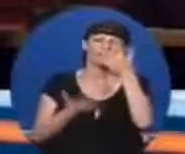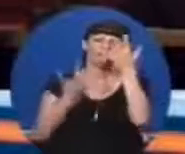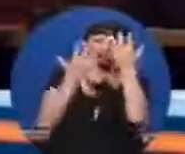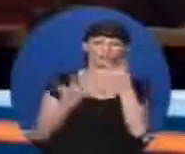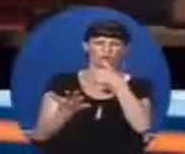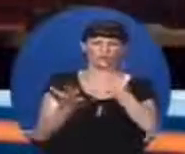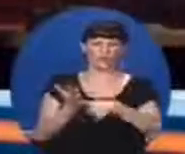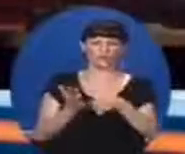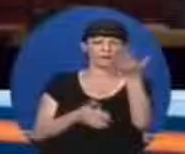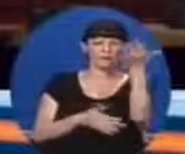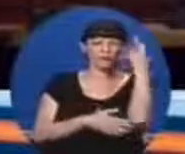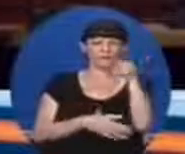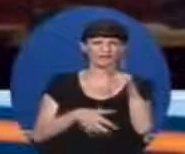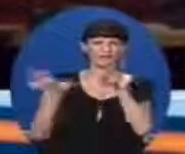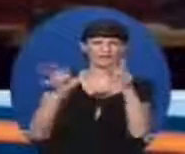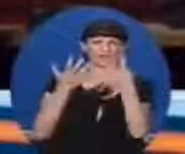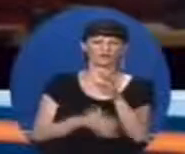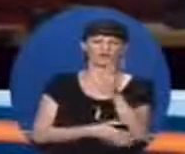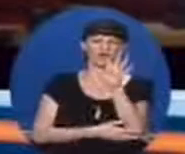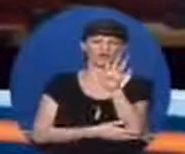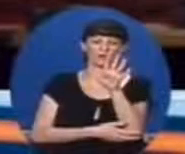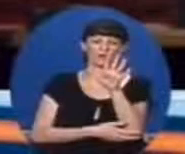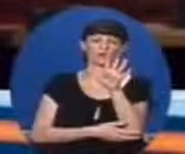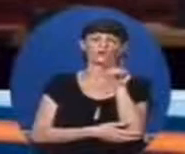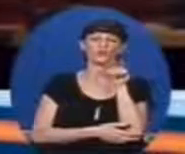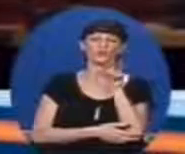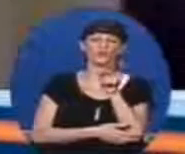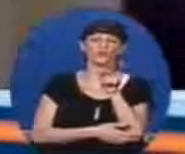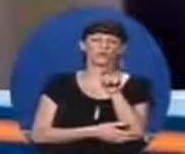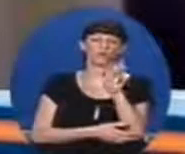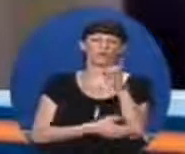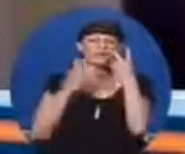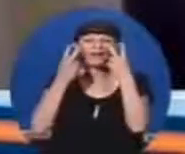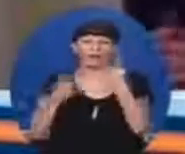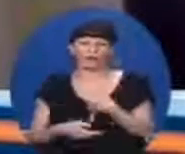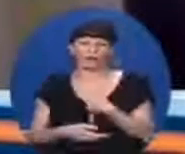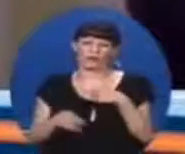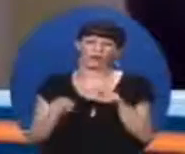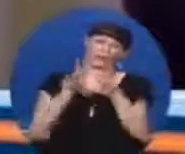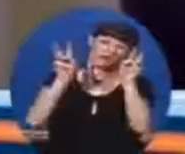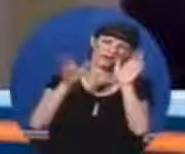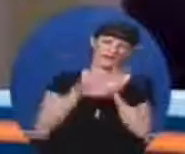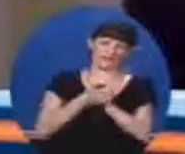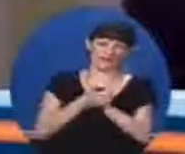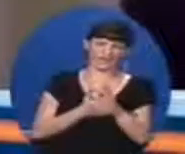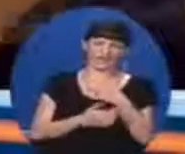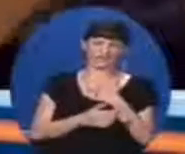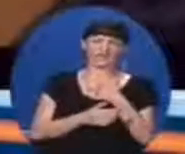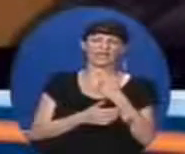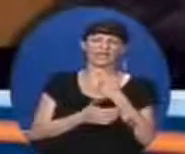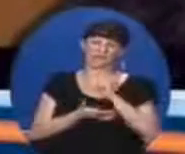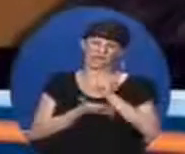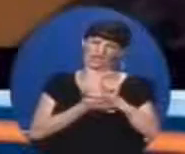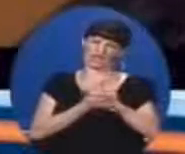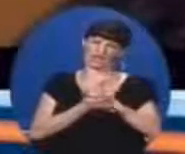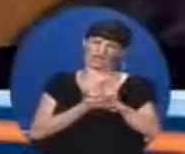יעני בתור חבר, וכתבתי דוח זיכרון דברים על הביקור, למחרת הגשתי אותו במשטרה, יממה אחרי זה הביא